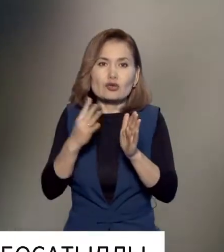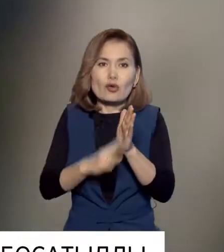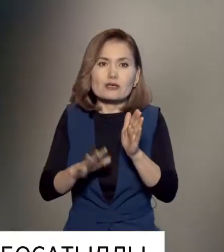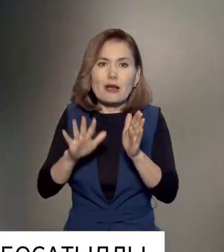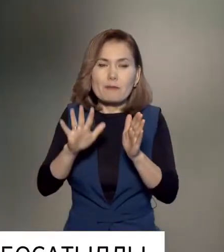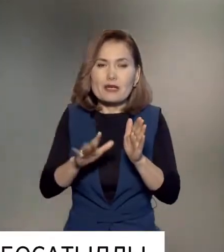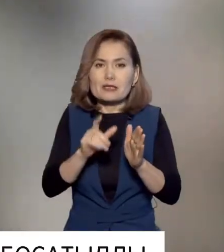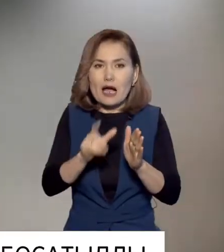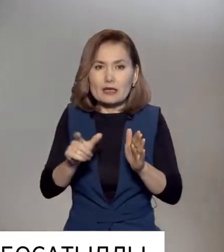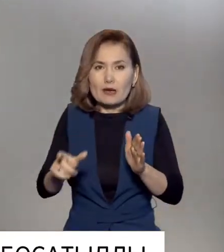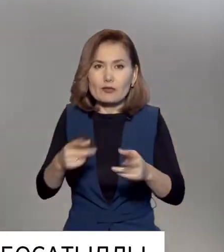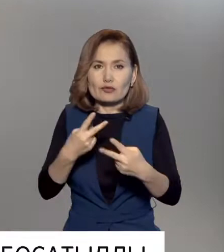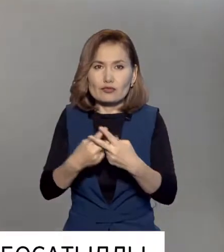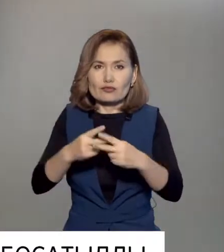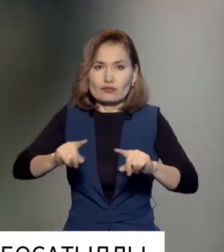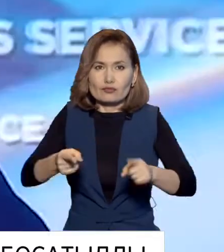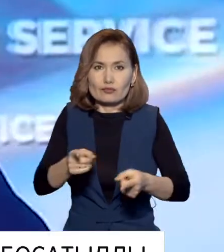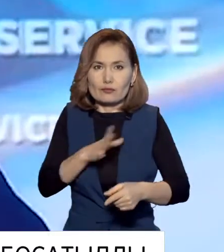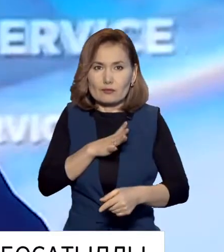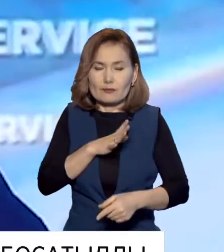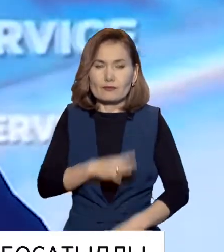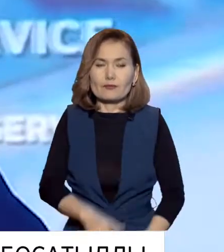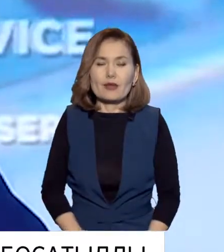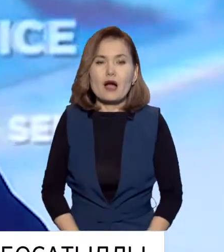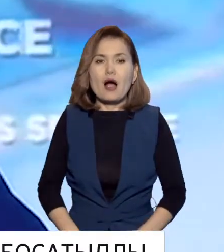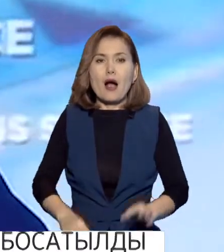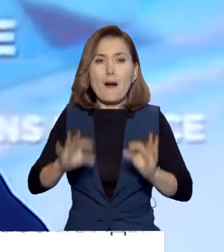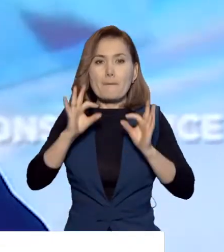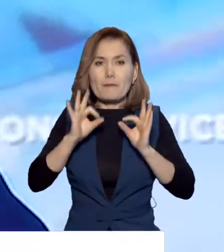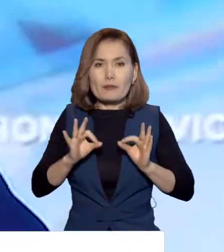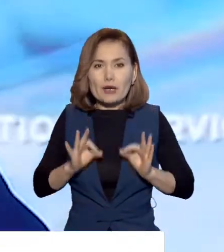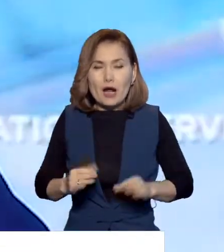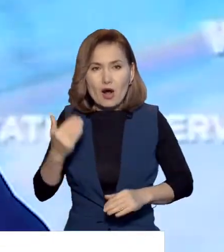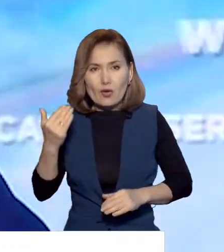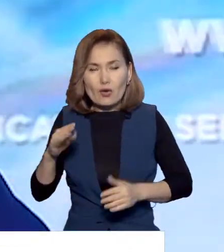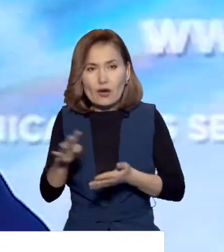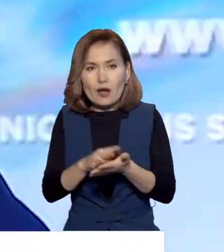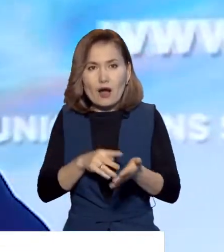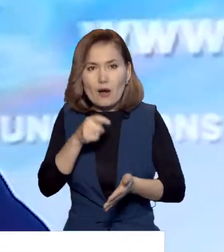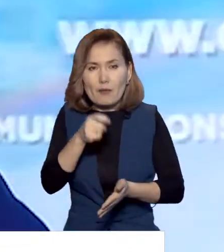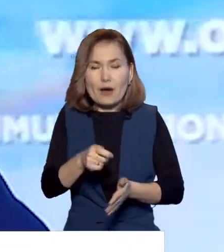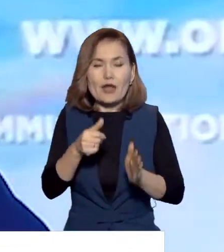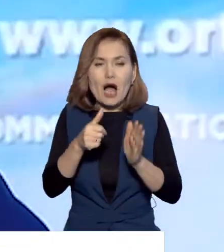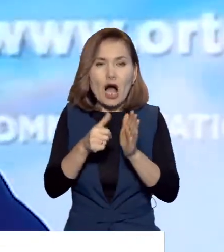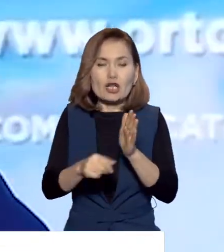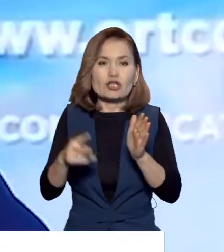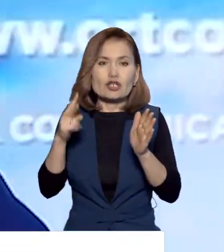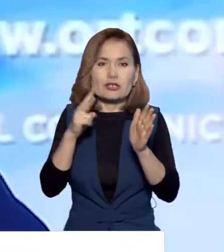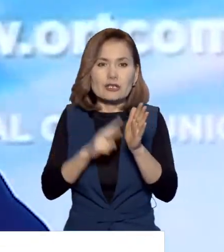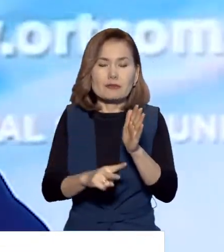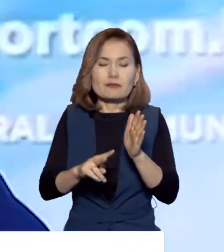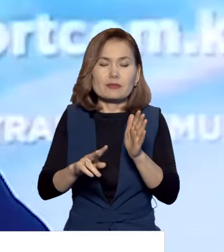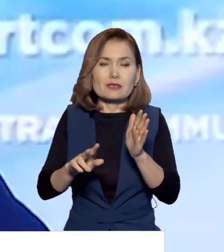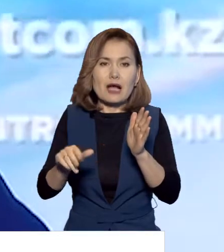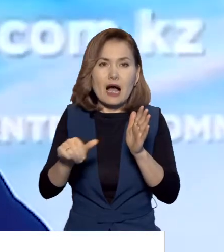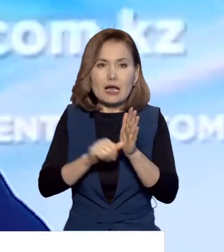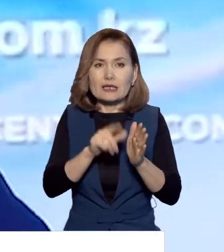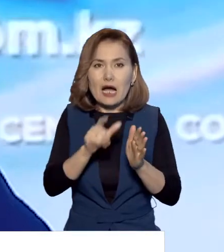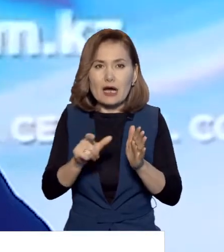сот қамақ қалды. Прокурорлардың өтініш хаттары бойынша 676 адам қамақтан босатылды.